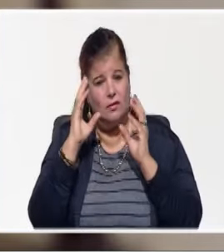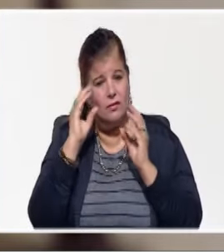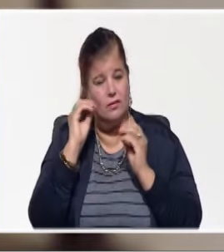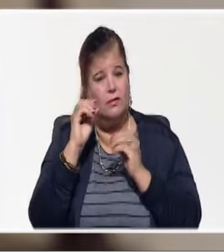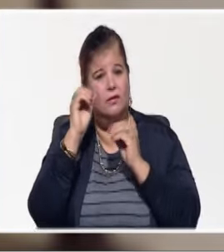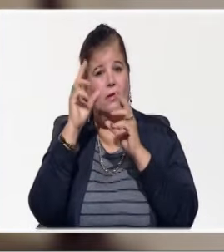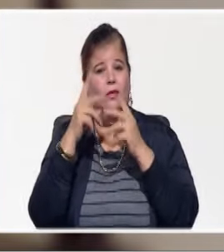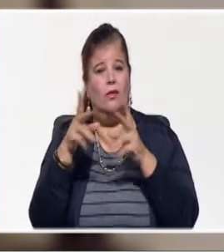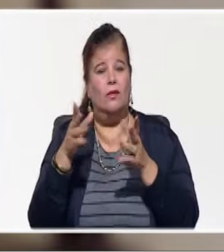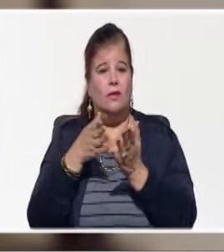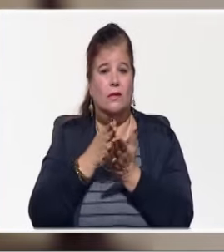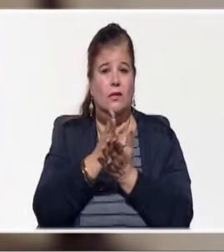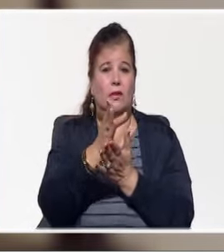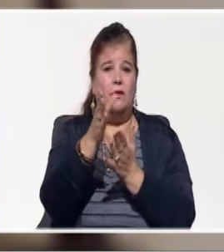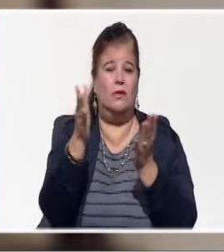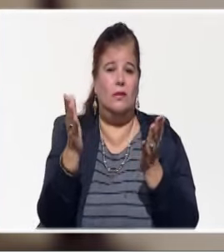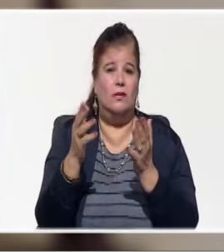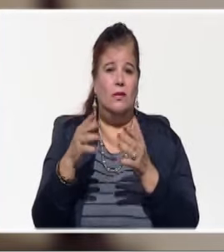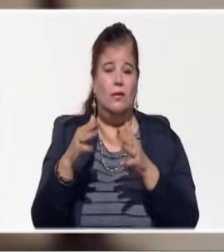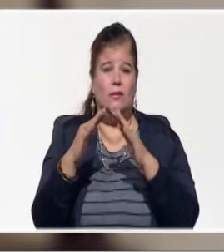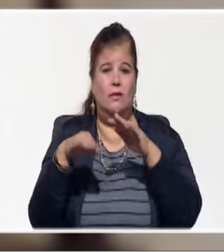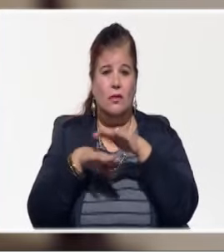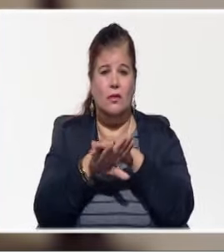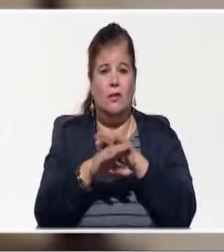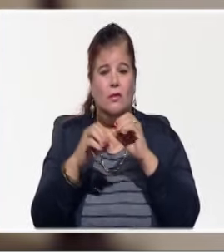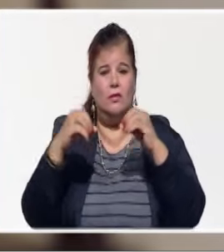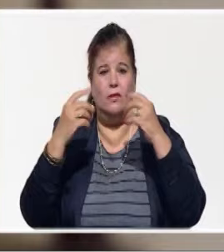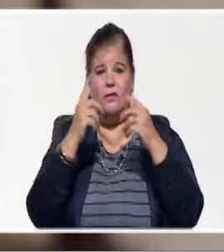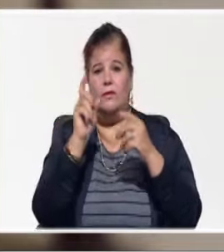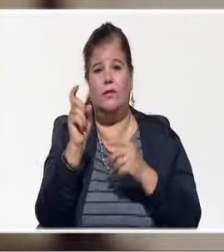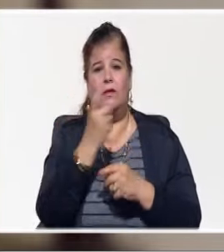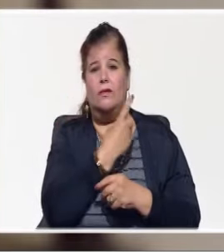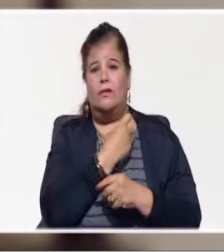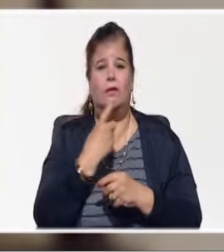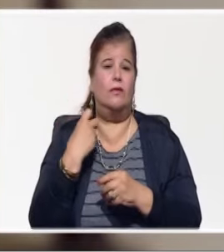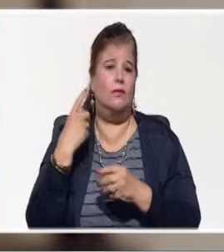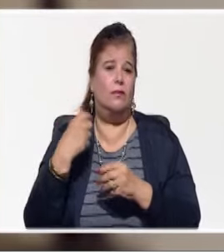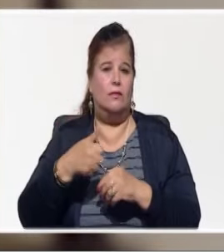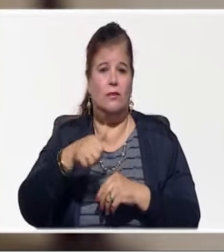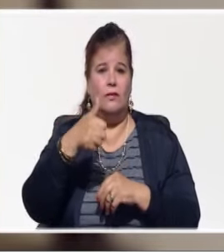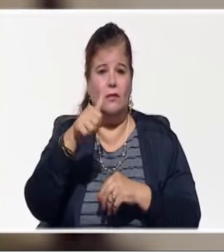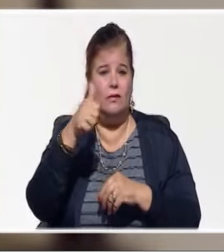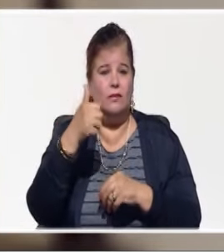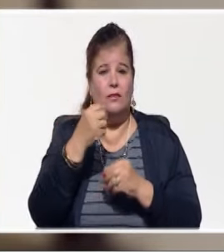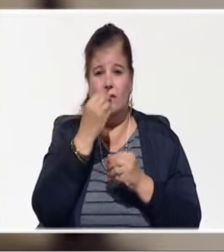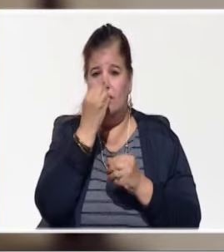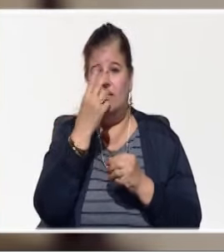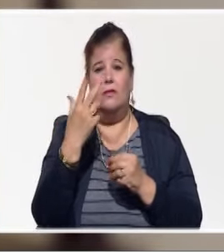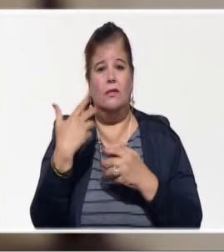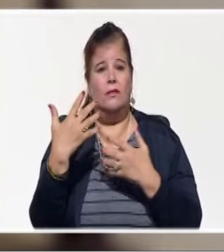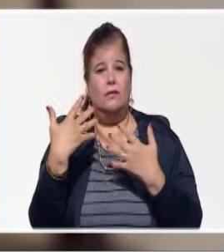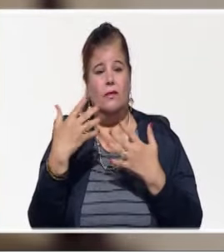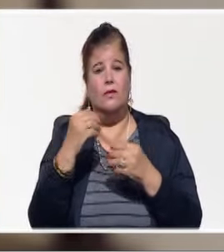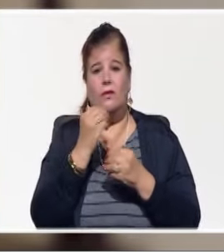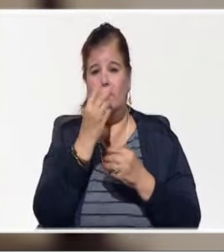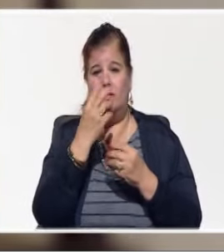ينور لك طريقك، ويجعل قبرك كله عطر وزعفران وريحان